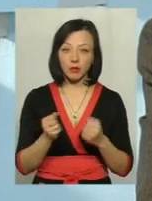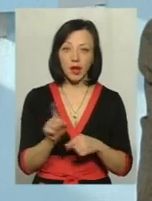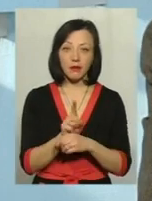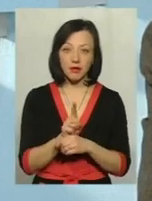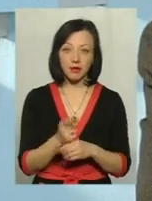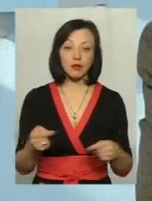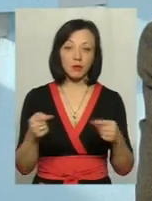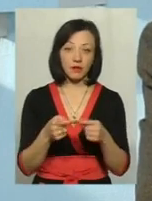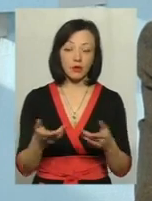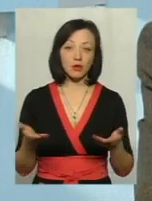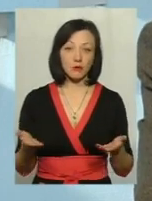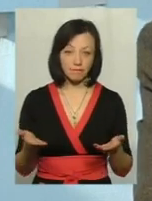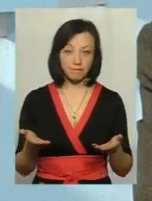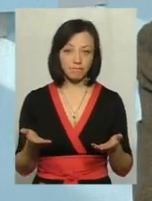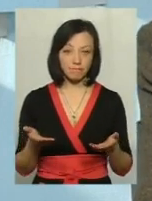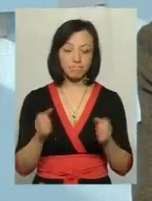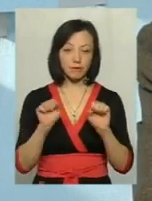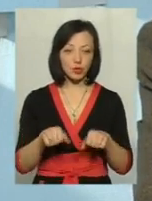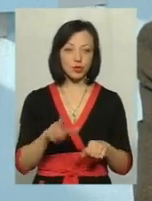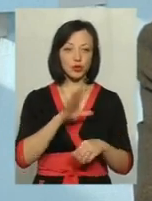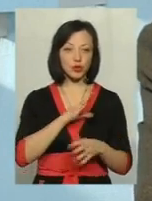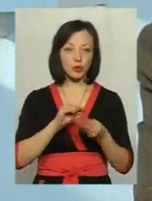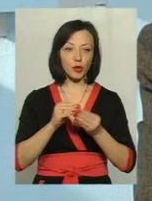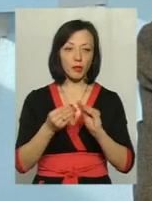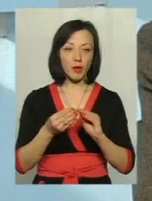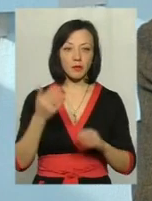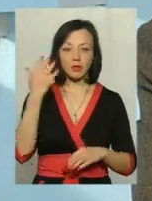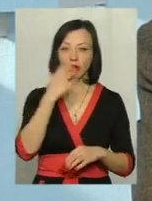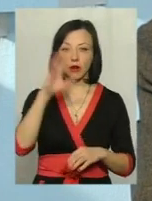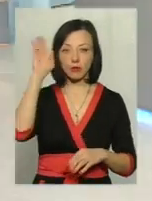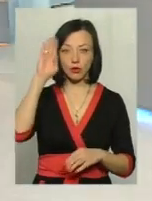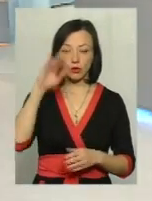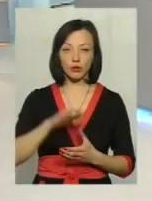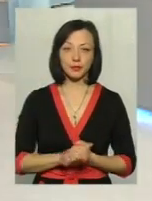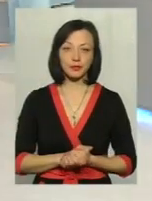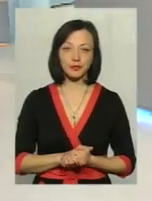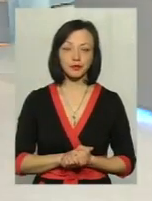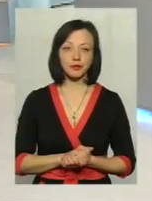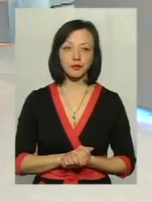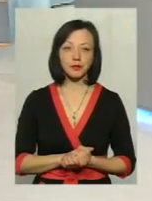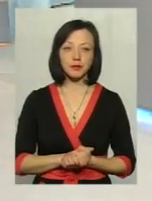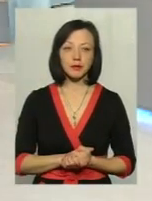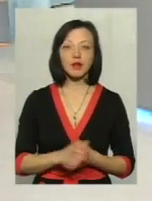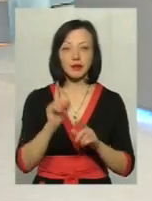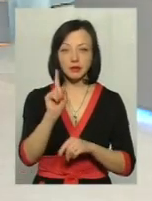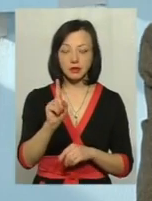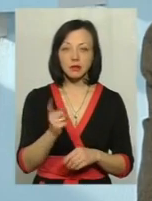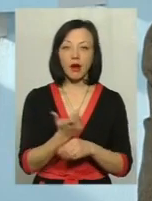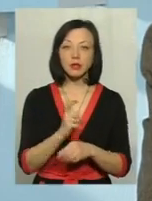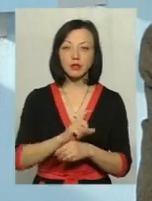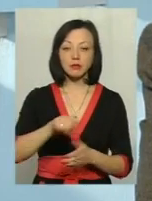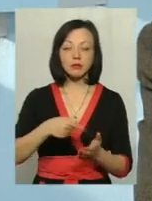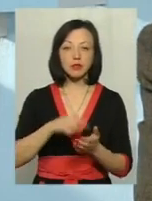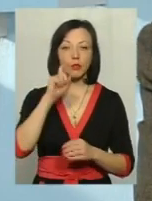ліміту, ну, відповідно, і можуть бути проблеми з гарячим водопостачанням. Дякую за відповідь. До речі, Більшість міст